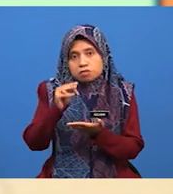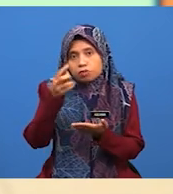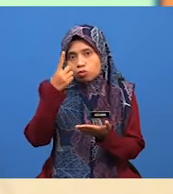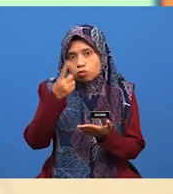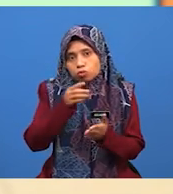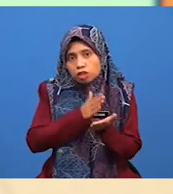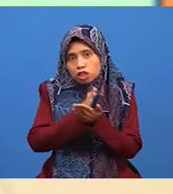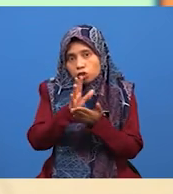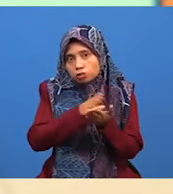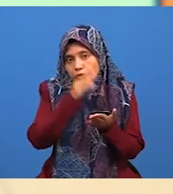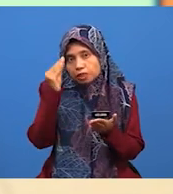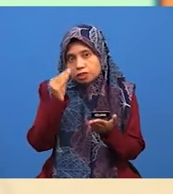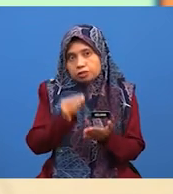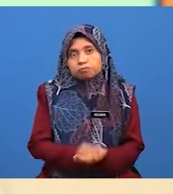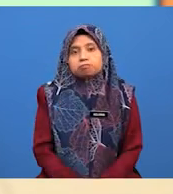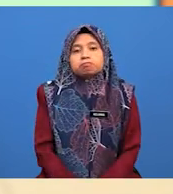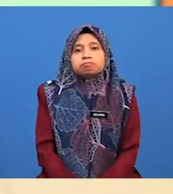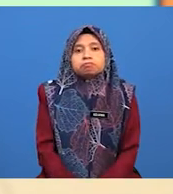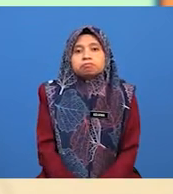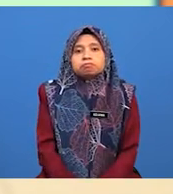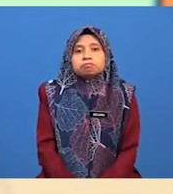bersemangat untuk terus belajar.